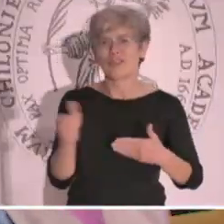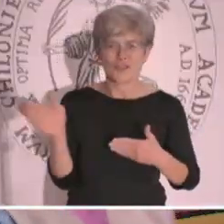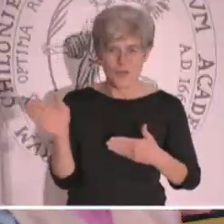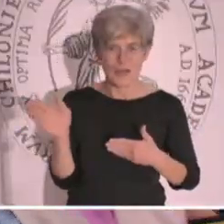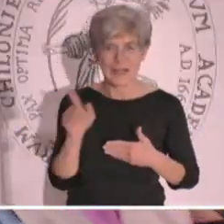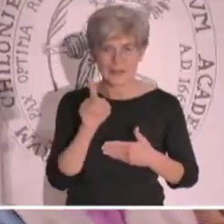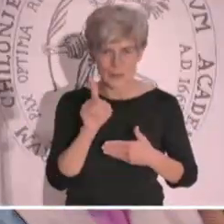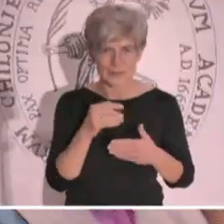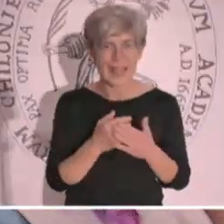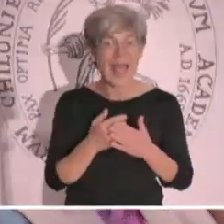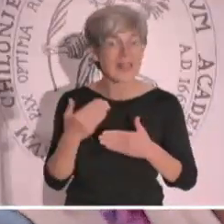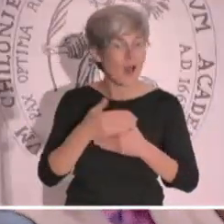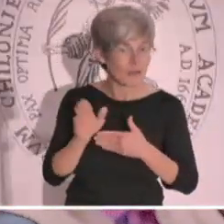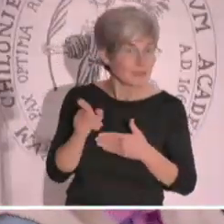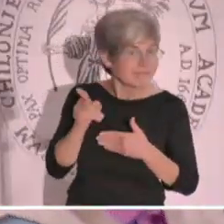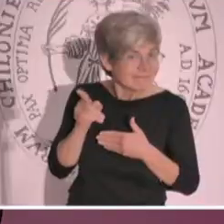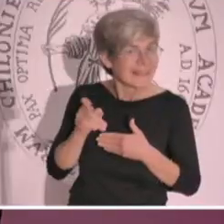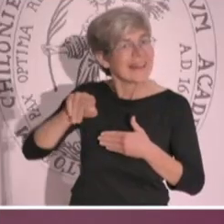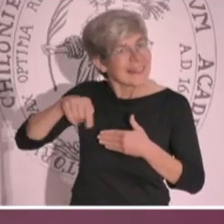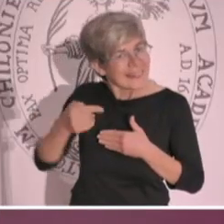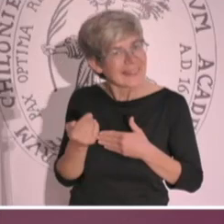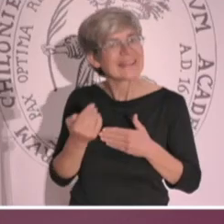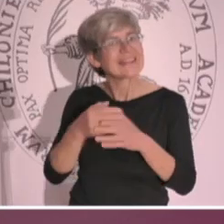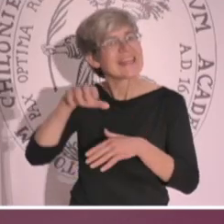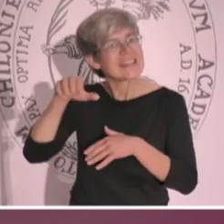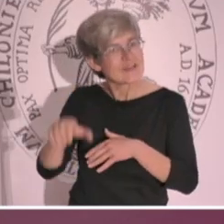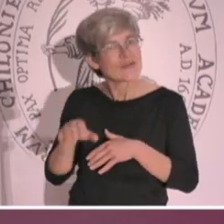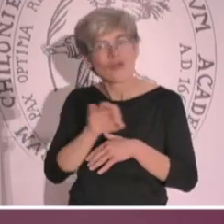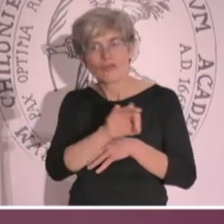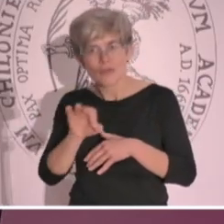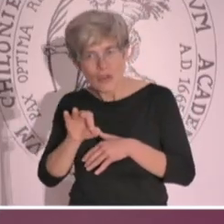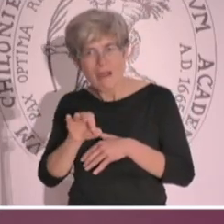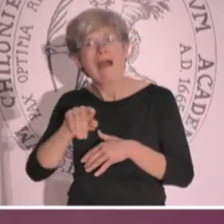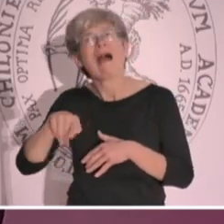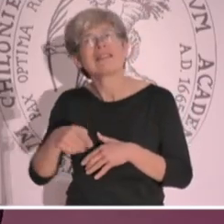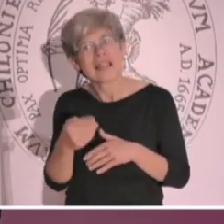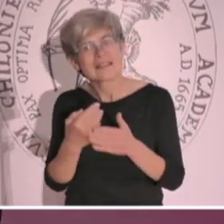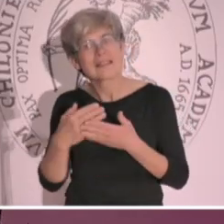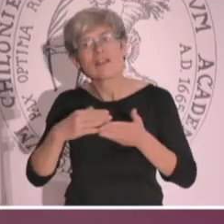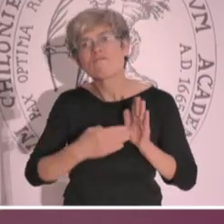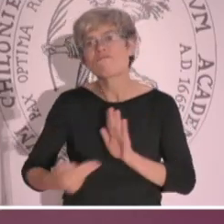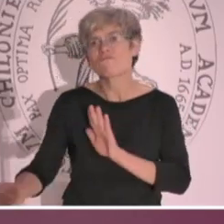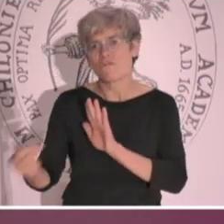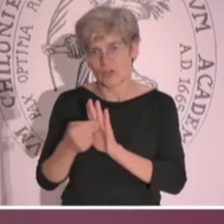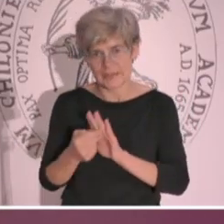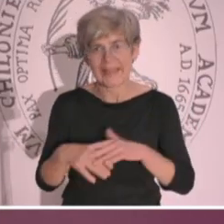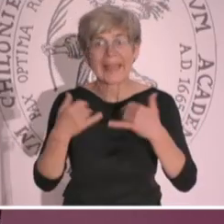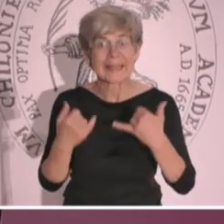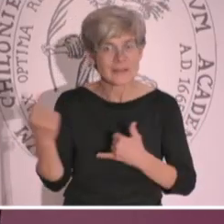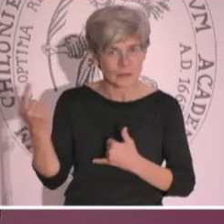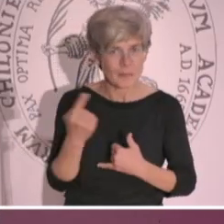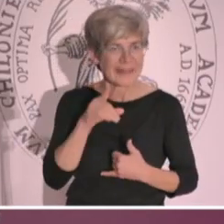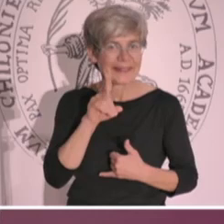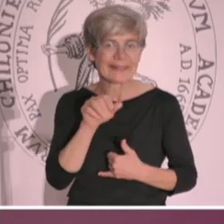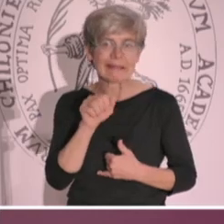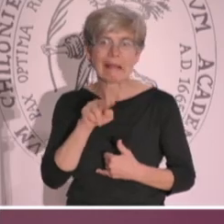Institution haben, die sich als nächstes Ihnen vorstellen möchte. Ich freue mich nun, das Wort an Daniela